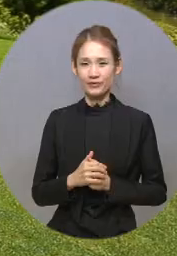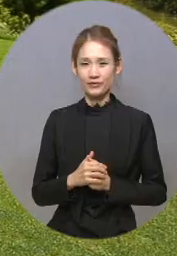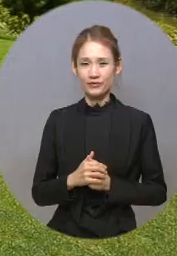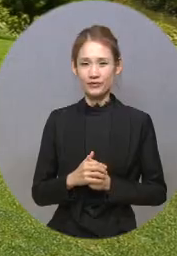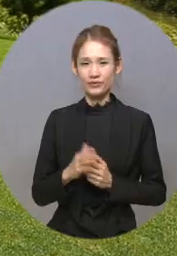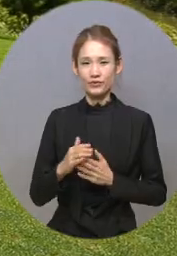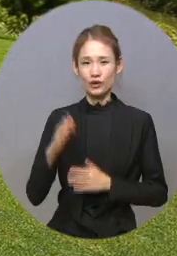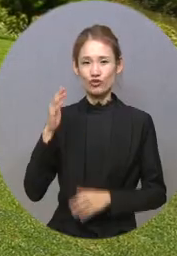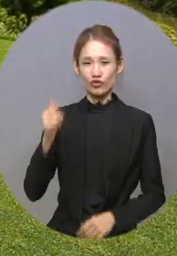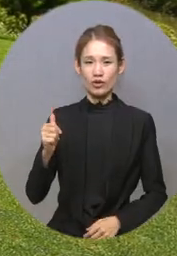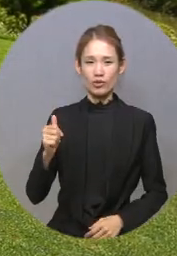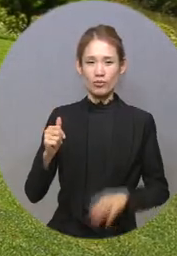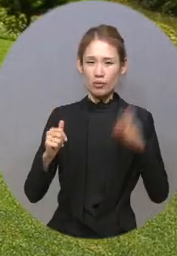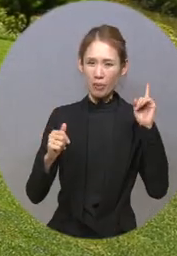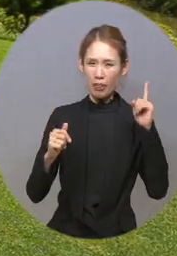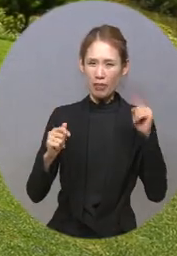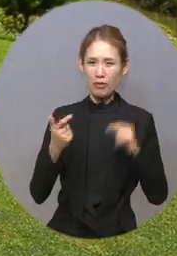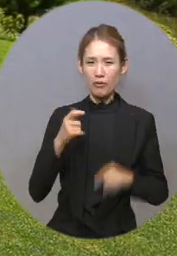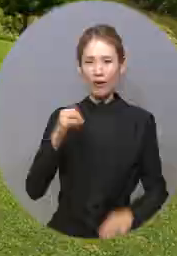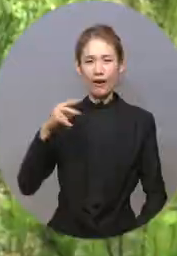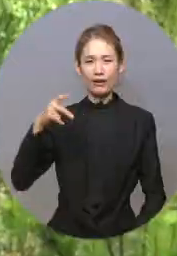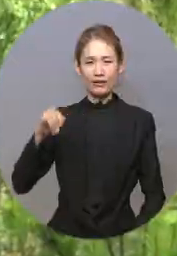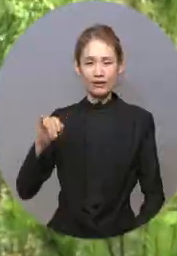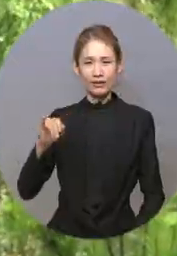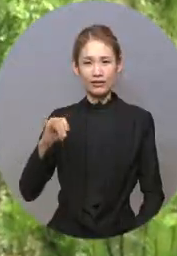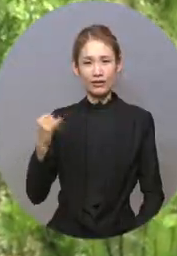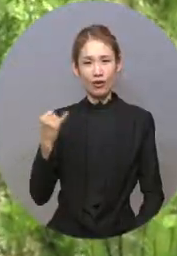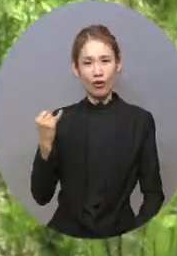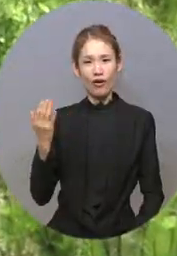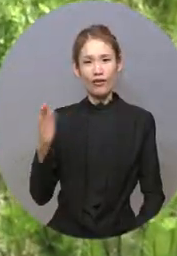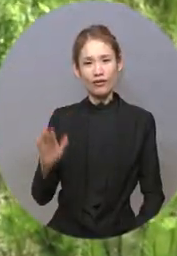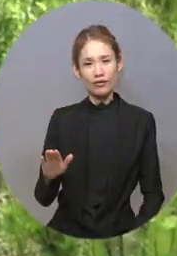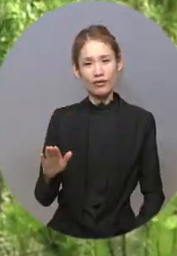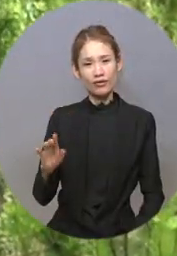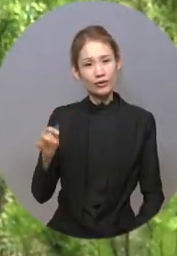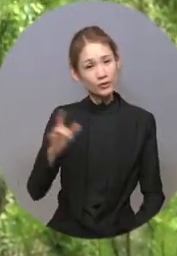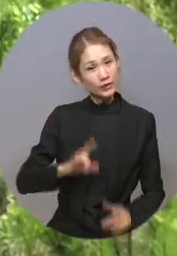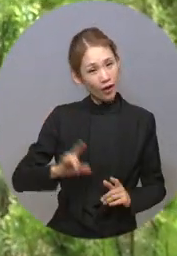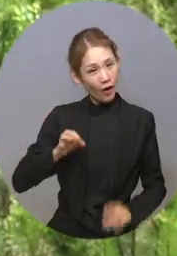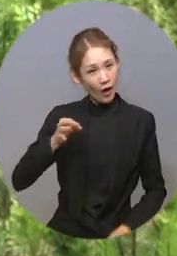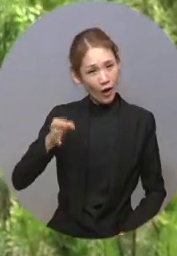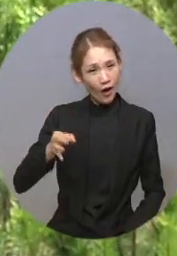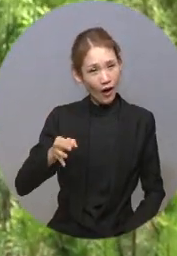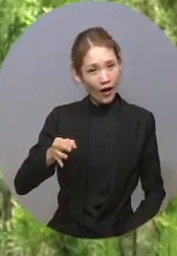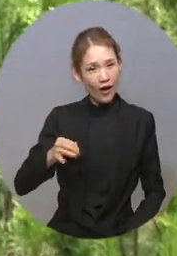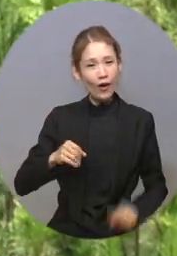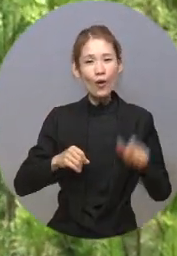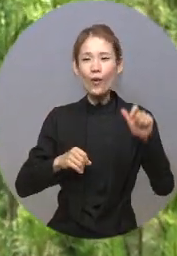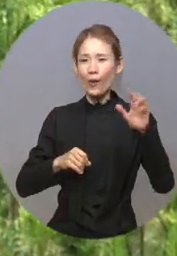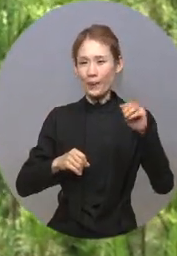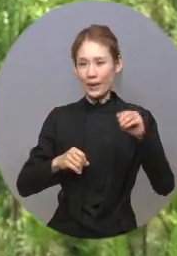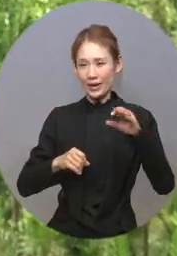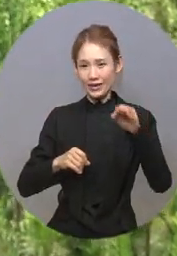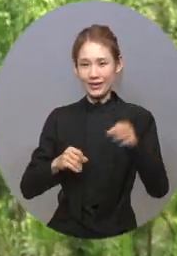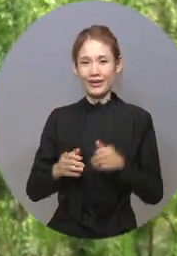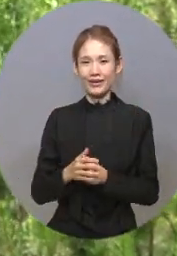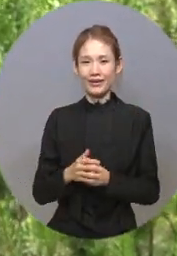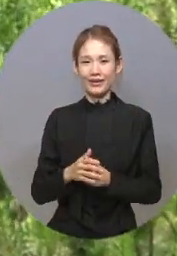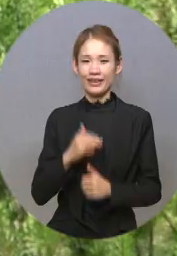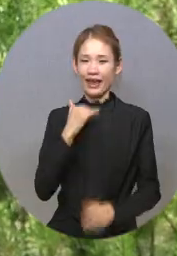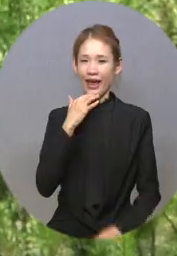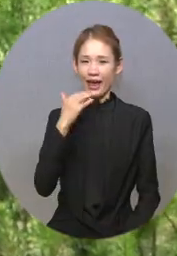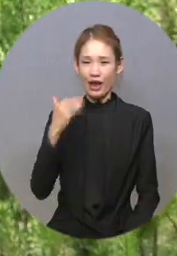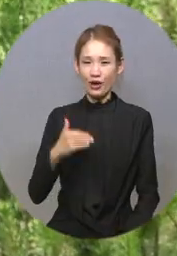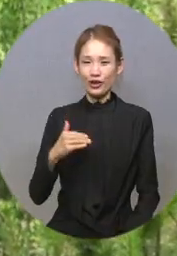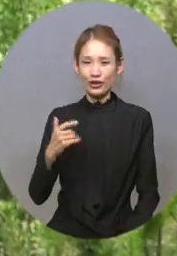주인이 맨날 와야 돼서. 얘 여잔데. 얼마요? 돈 더 준대. 10만 원? 5만 원 더 드릴게요. 7만 원? 나이 노리니까.